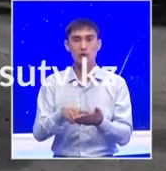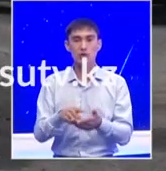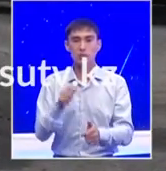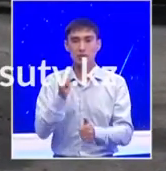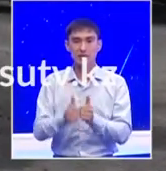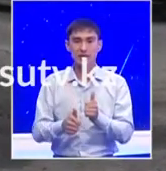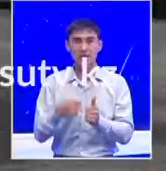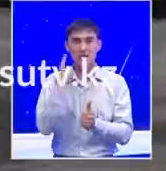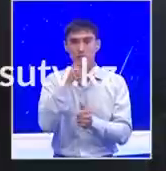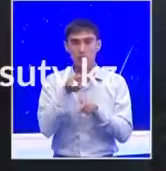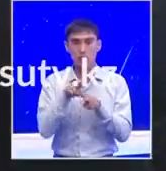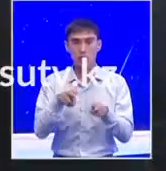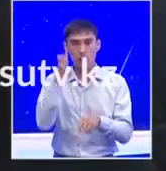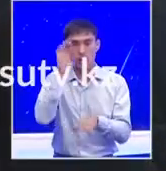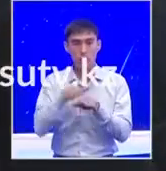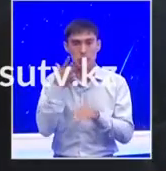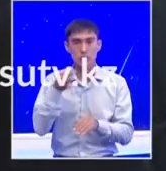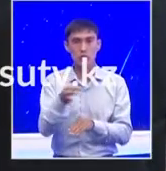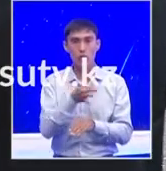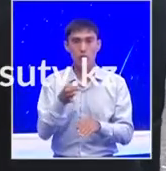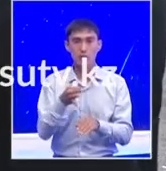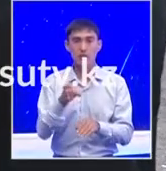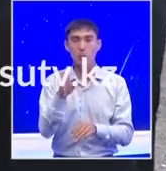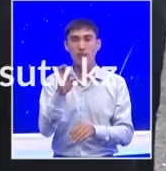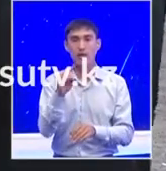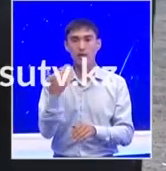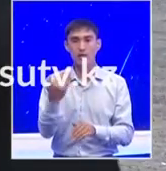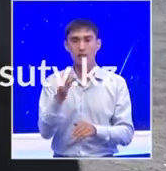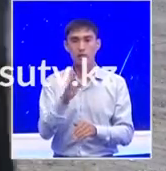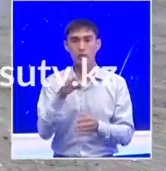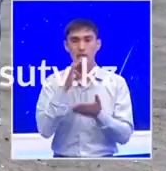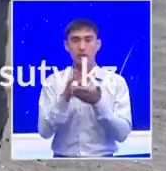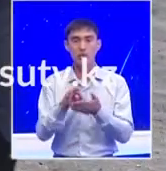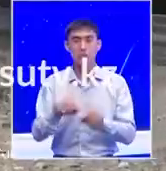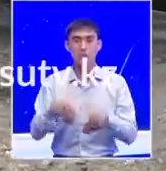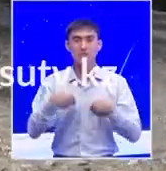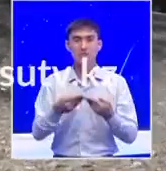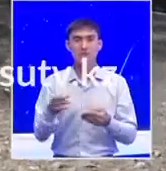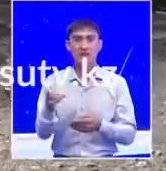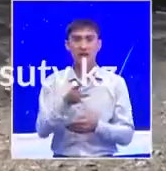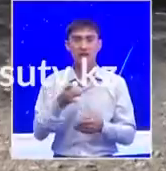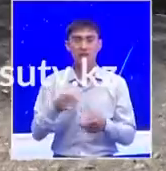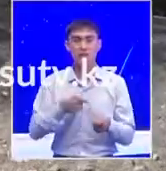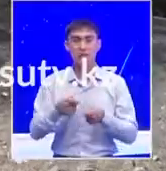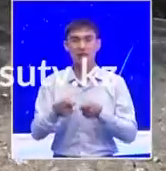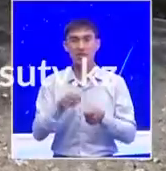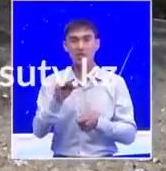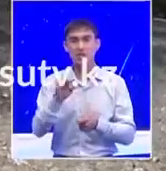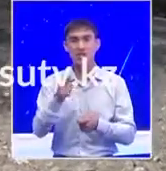постоянном и личном контроле акима Алматинской области Аманды Кабаталова. По словам представителей регионального управления